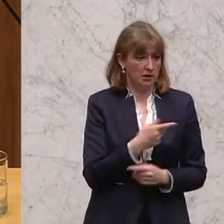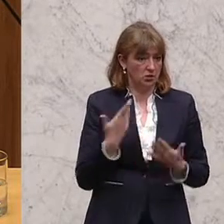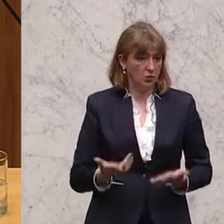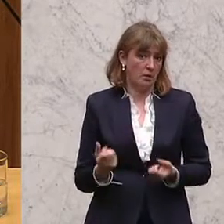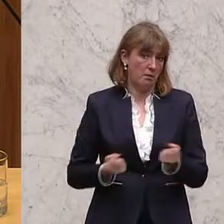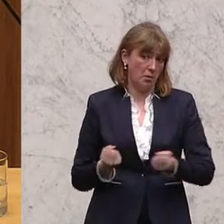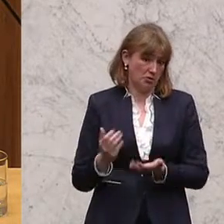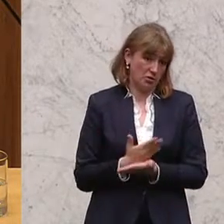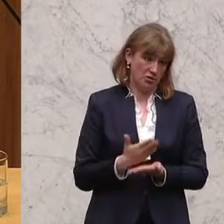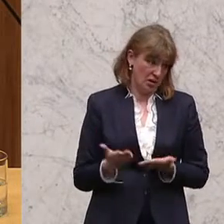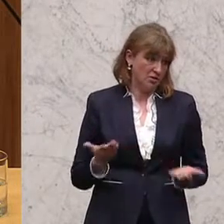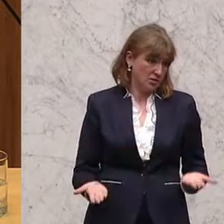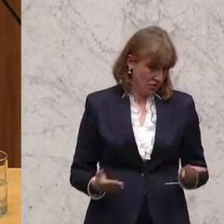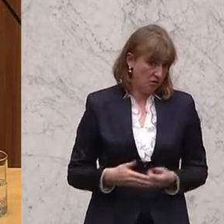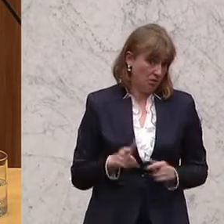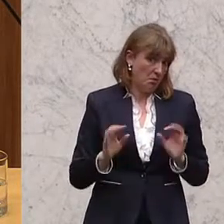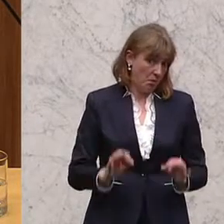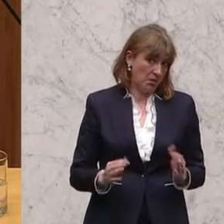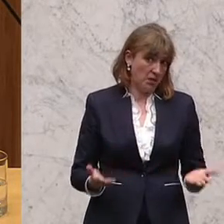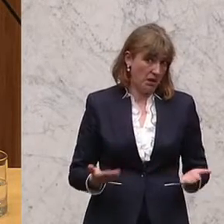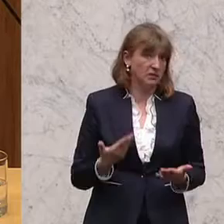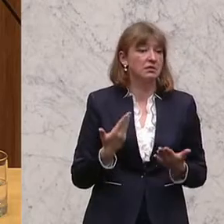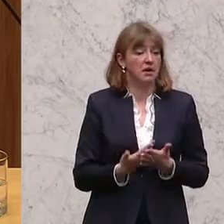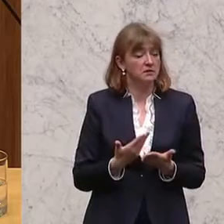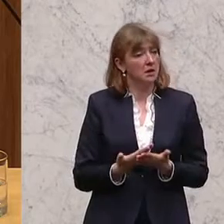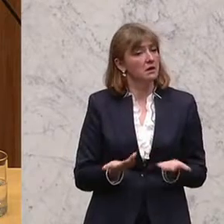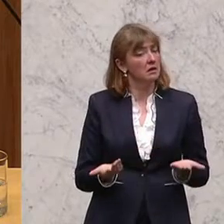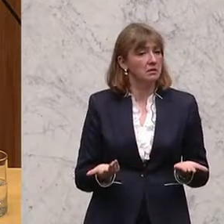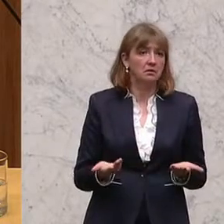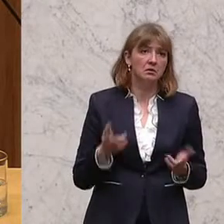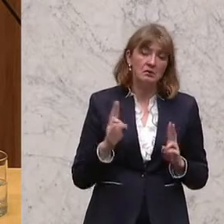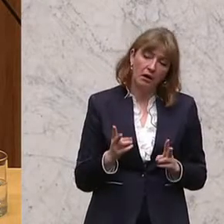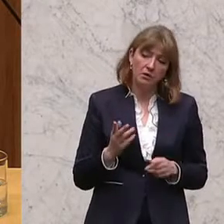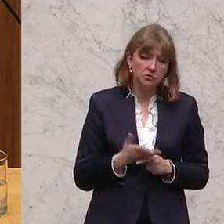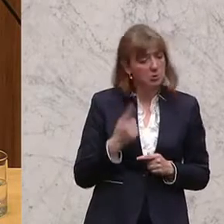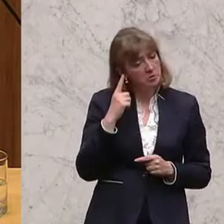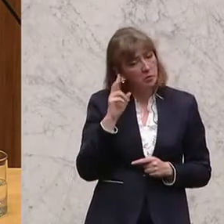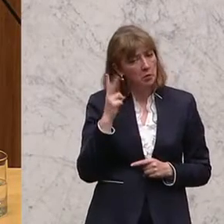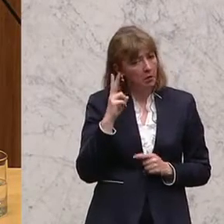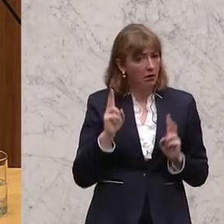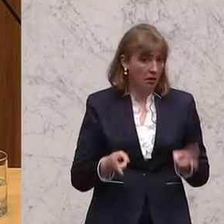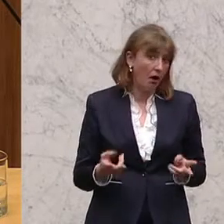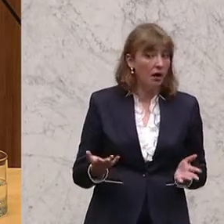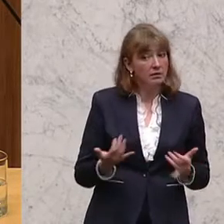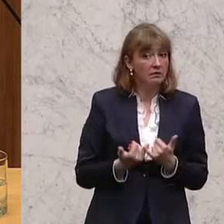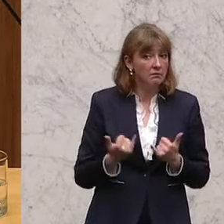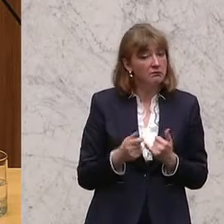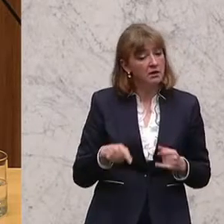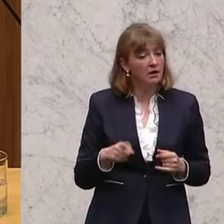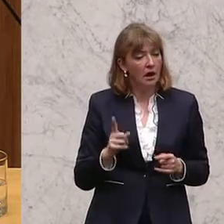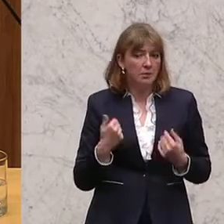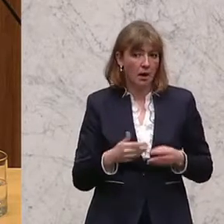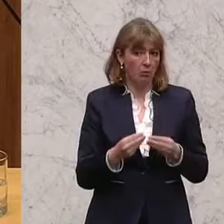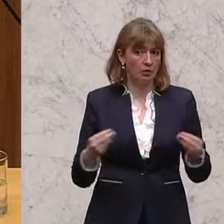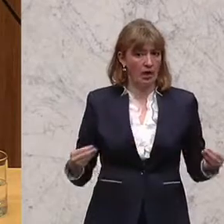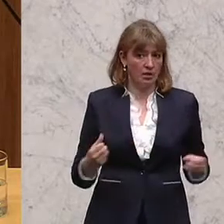politische Entscheidung, eine parteipolitische Entscheidung im Moment. Und da kann man sich auch schon etwas längerfristig überlegen, wie man das hier auch ein bisschen